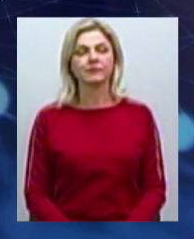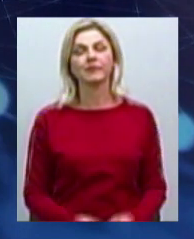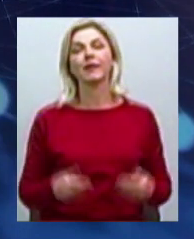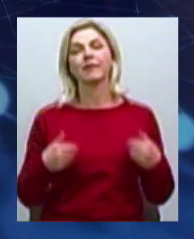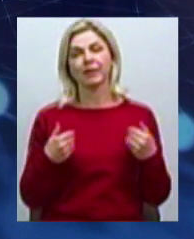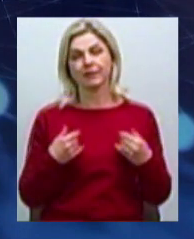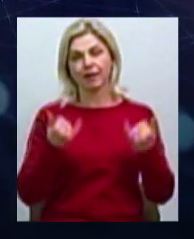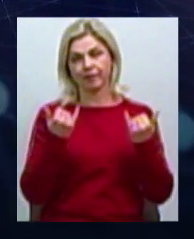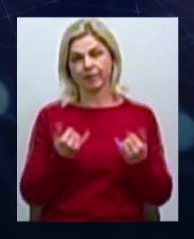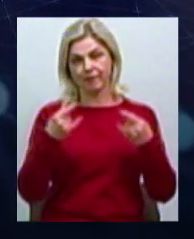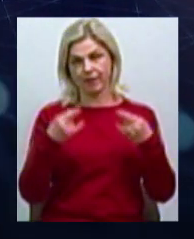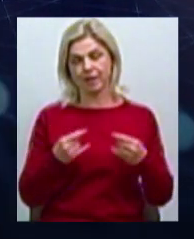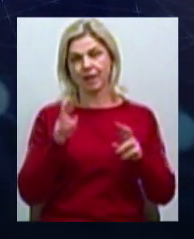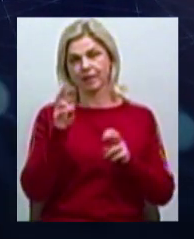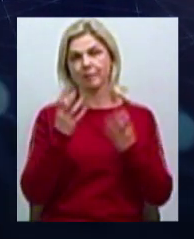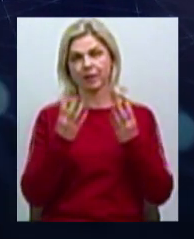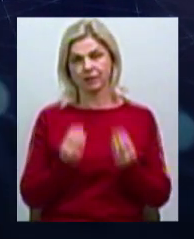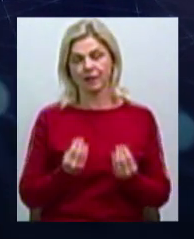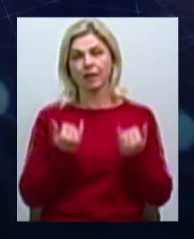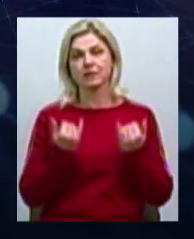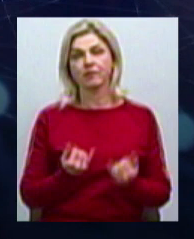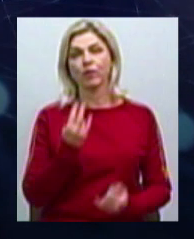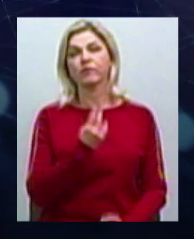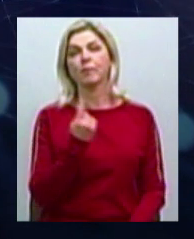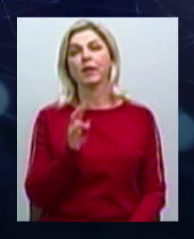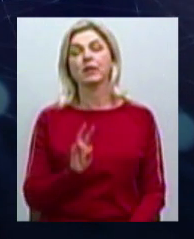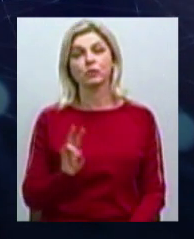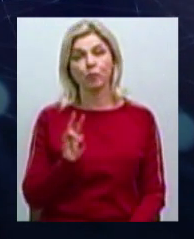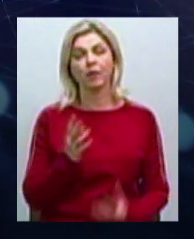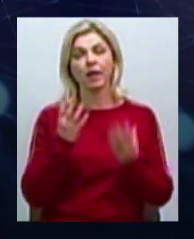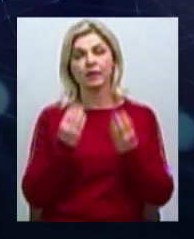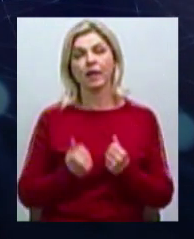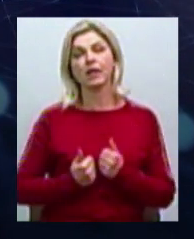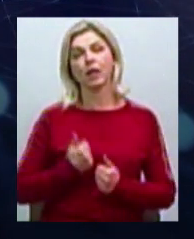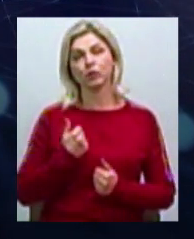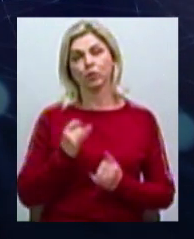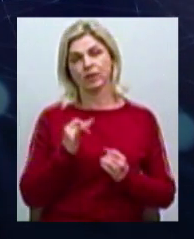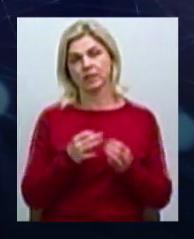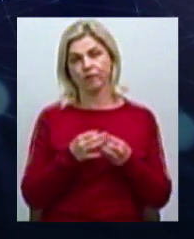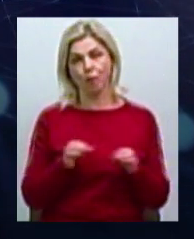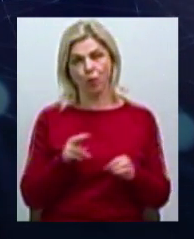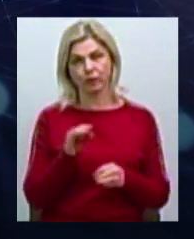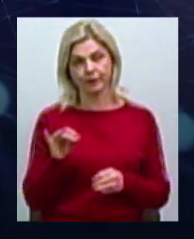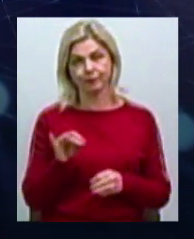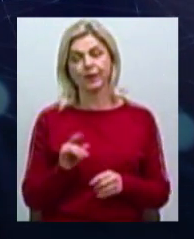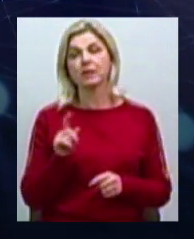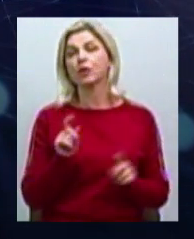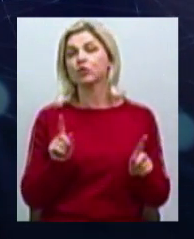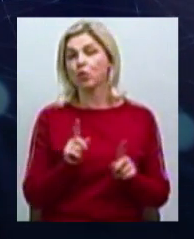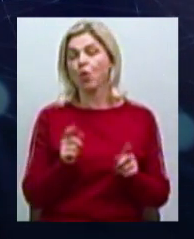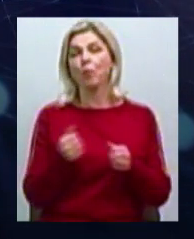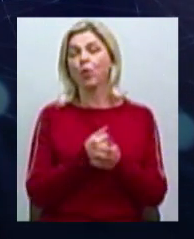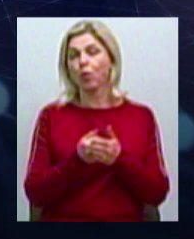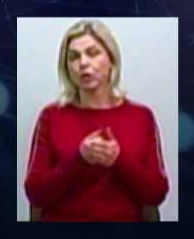Вітаю в прямому ефірі «Тема дня». Сьогодні, 21 листопада, День гідності та свободи. За що боролися